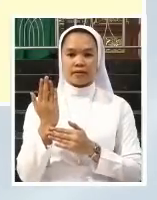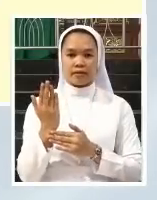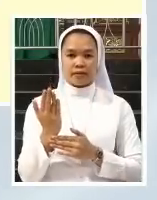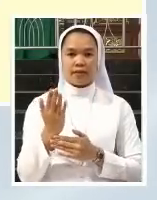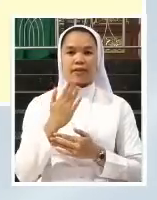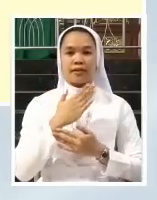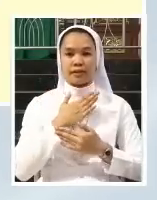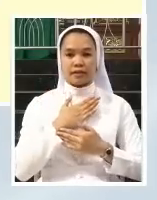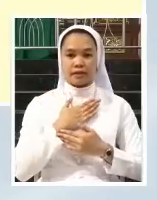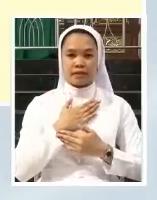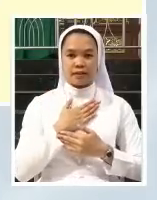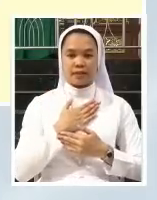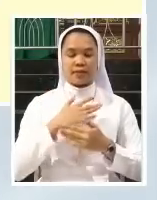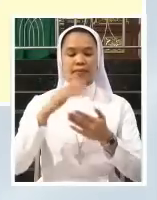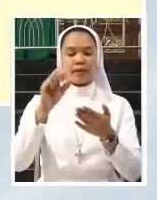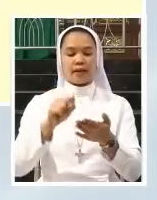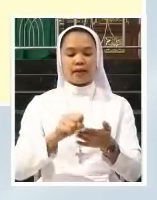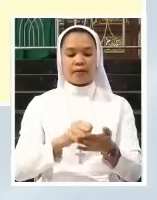kuya